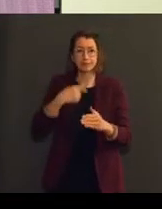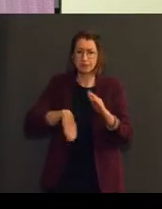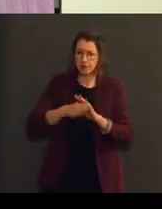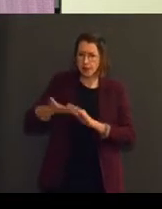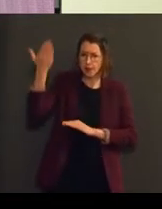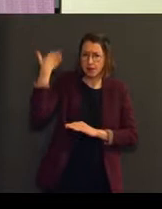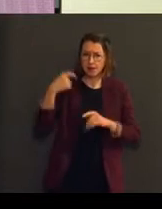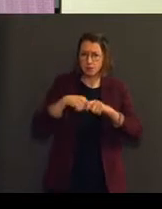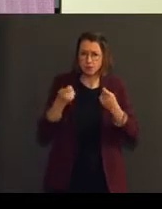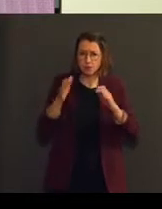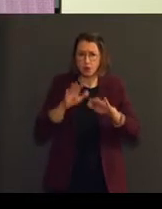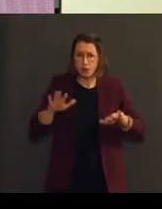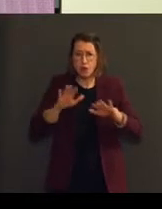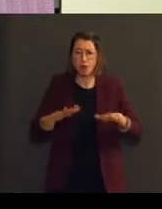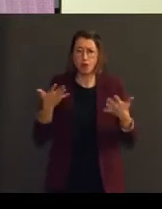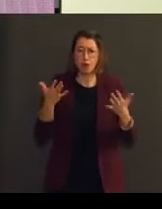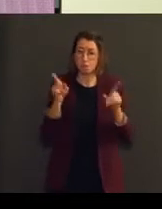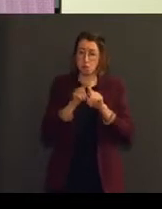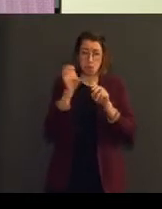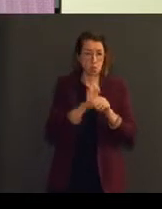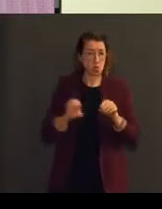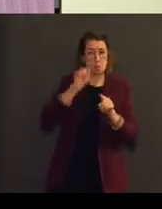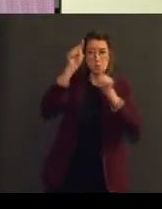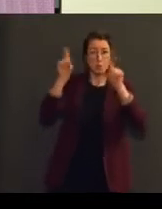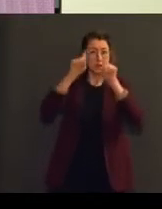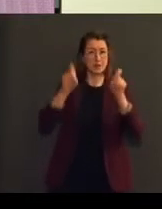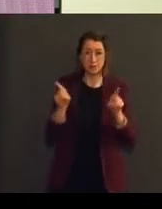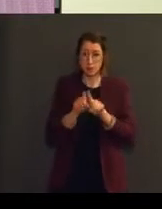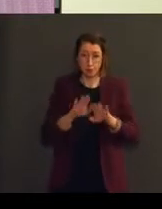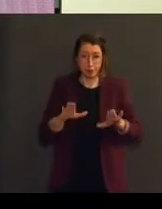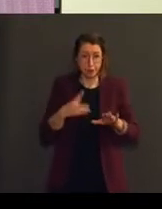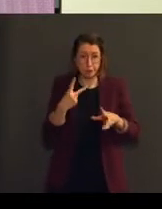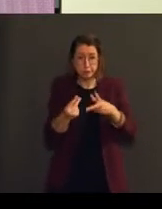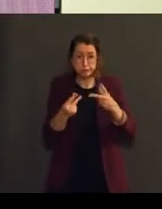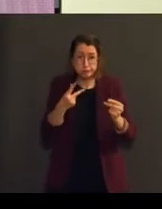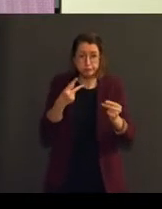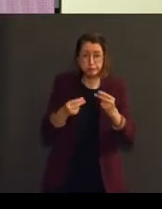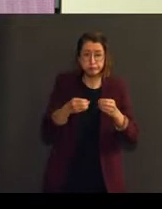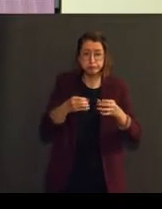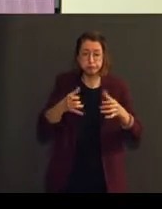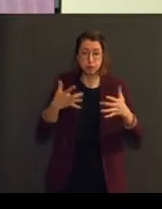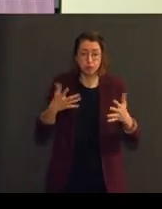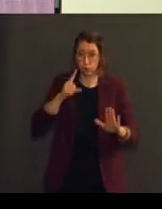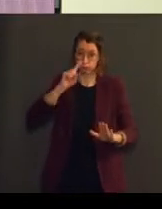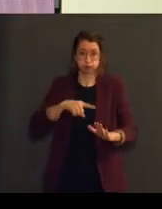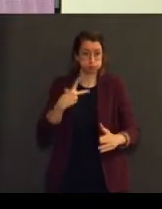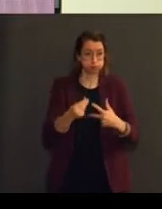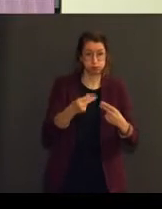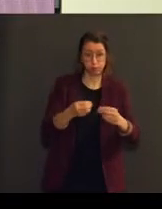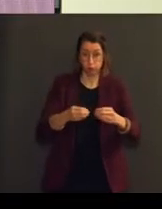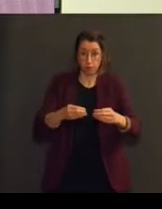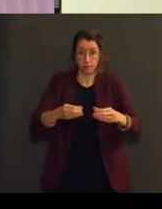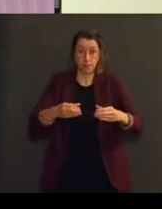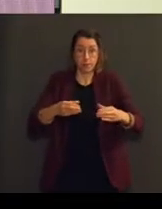pays d'Europe occidentale. Il faut souligner que le nombre de vaccinations est en forte augmentation sur une base hebdomadaire, puisqu'on est